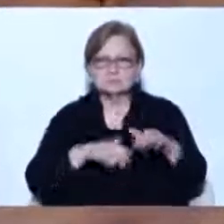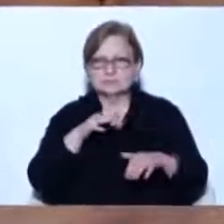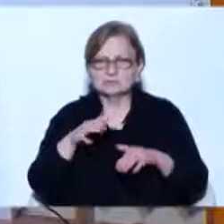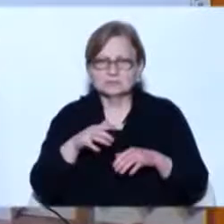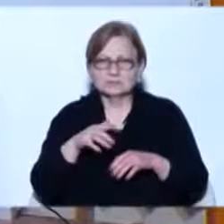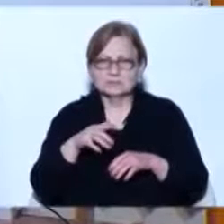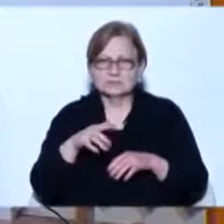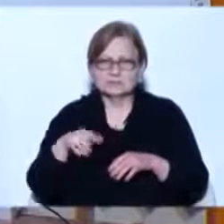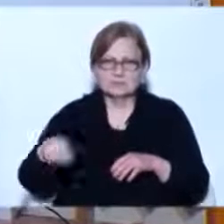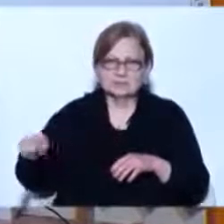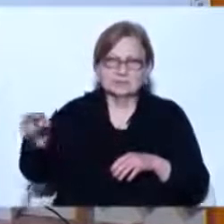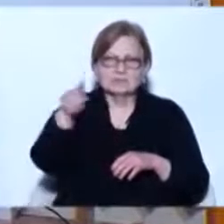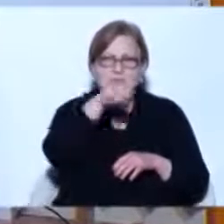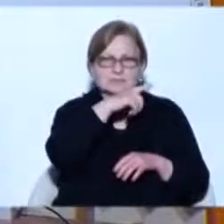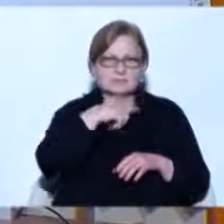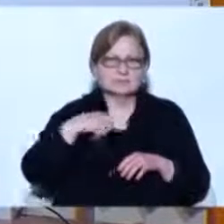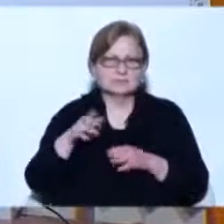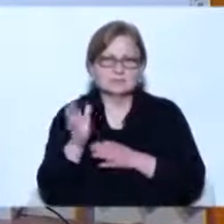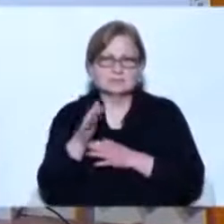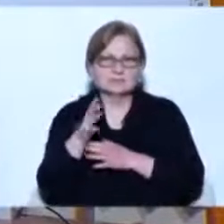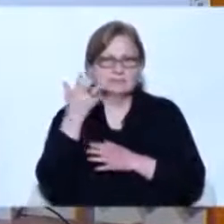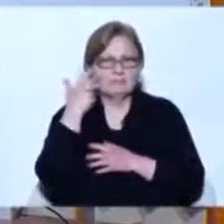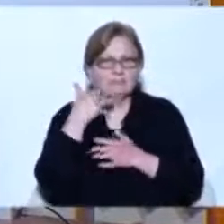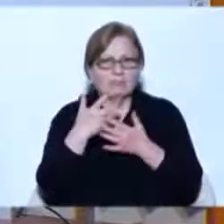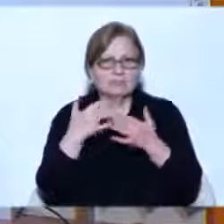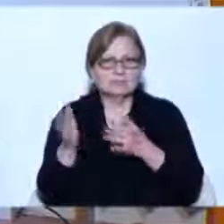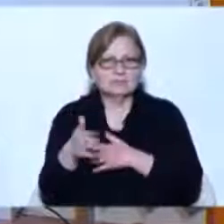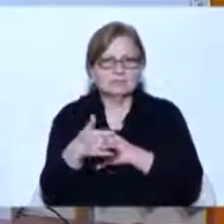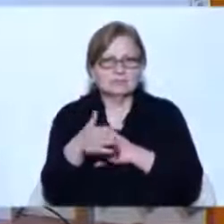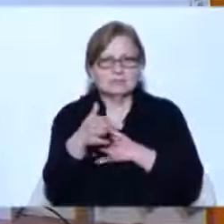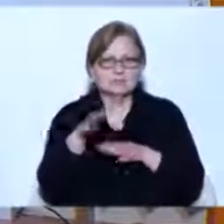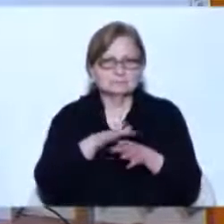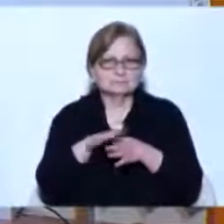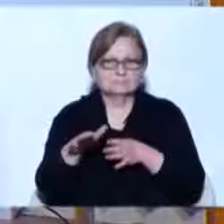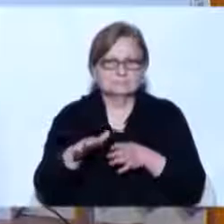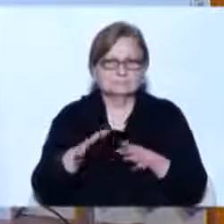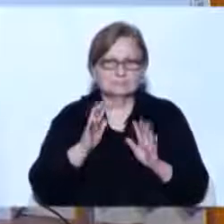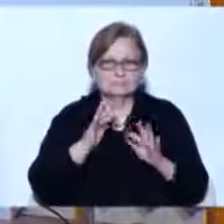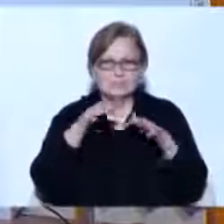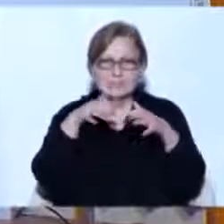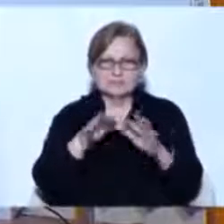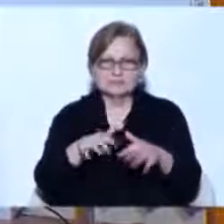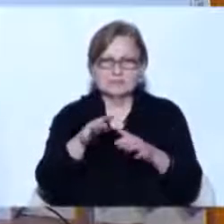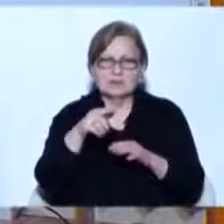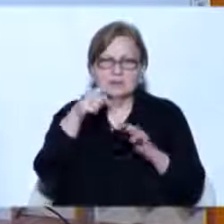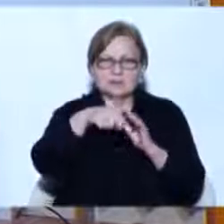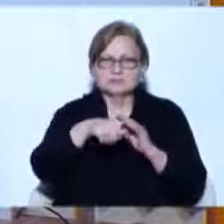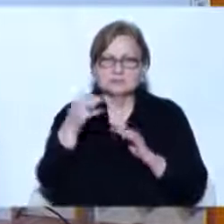ირგვლივ ჭრელ-ჭრელი თევზები დალივლივებენ. ზღვასავით საინტერესო,